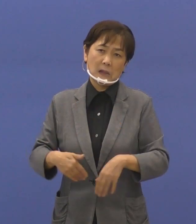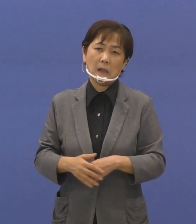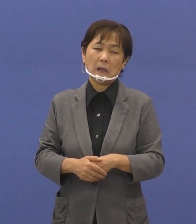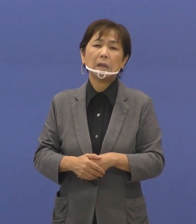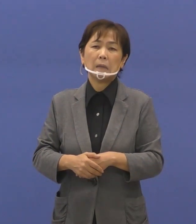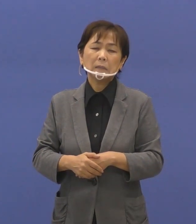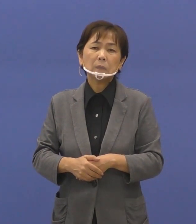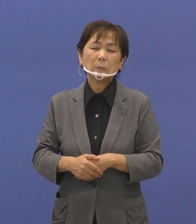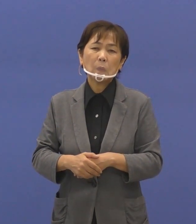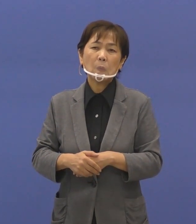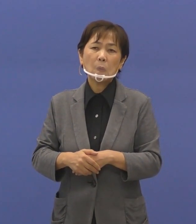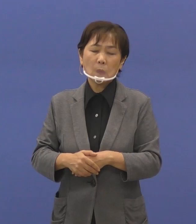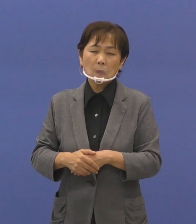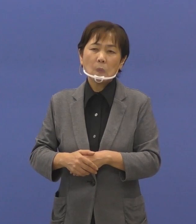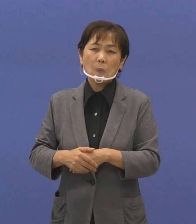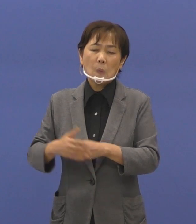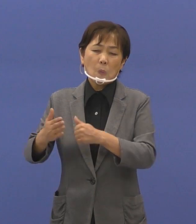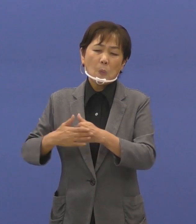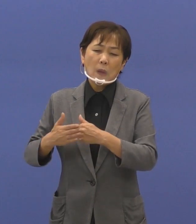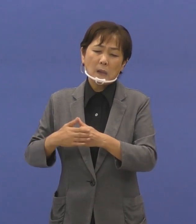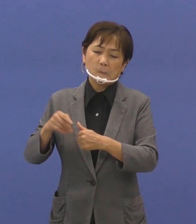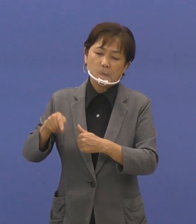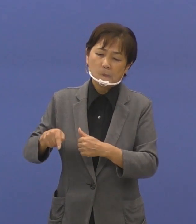方についてこの